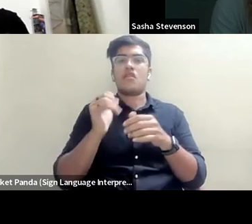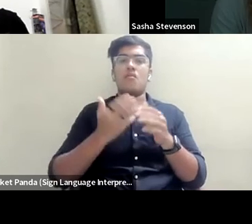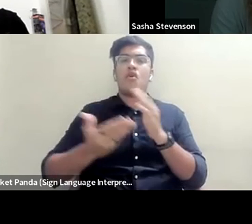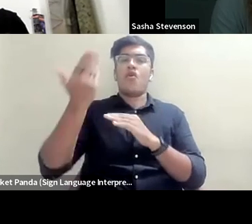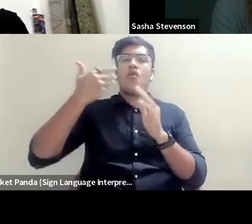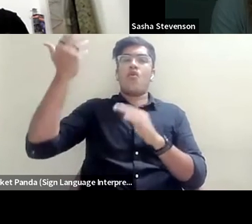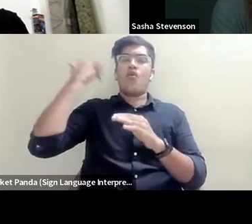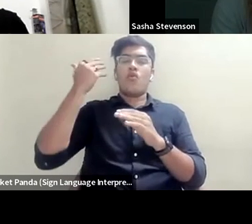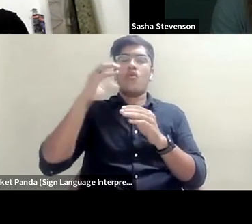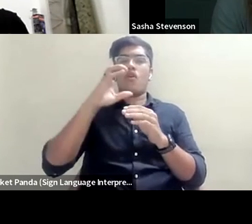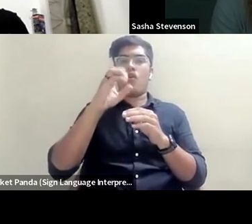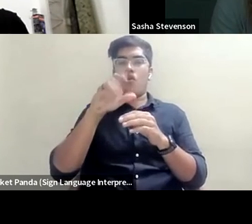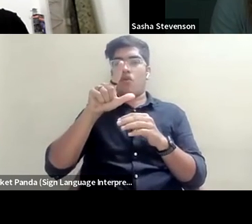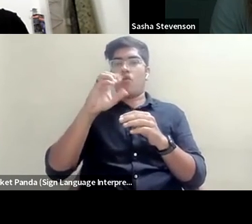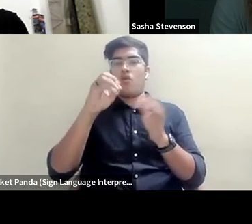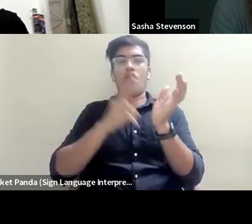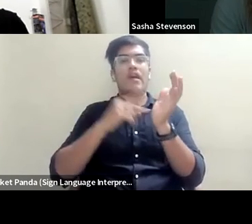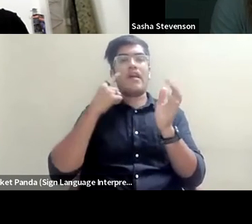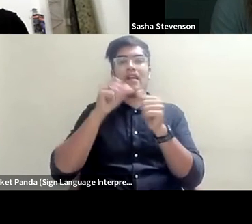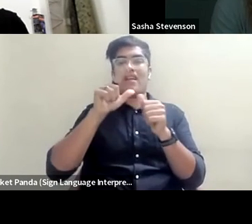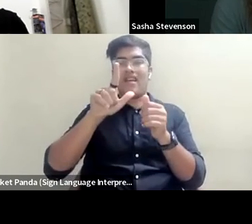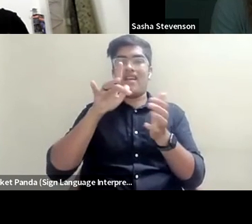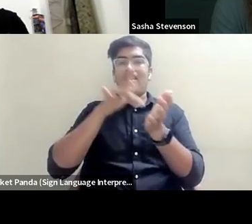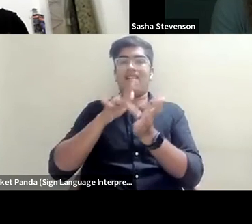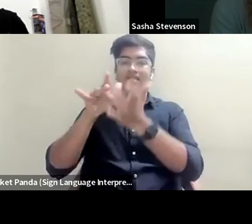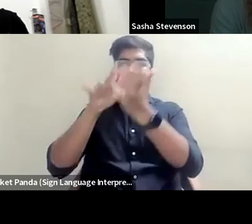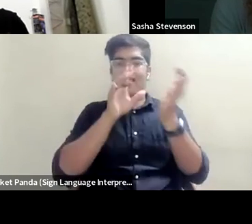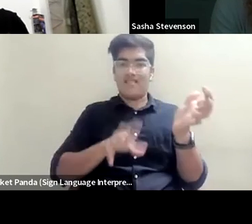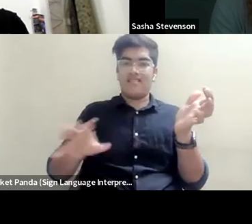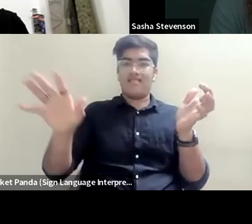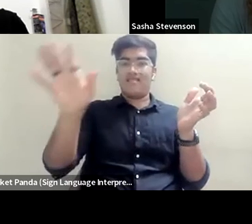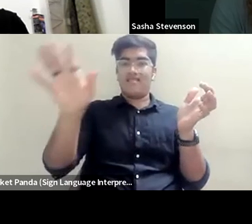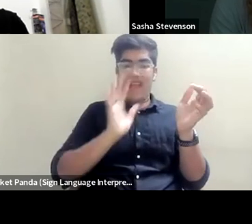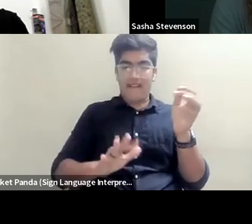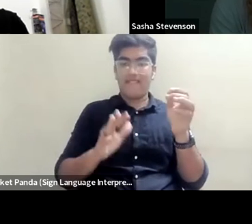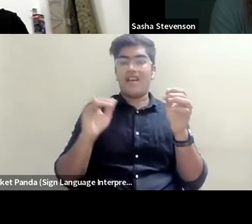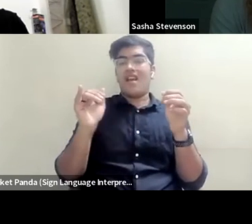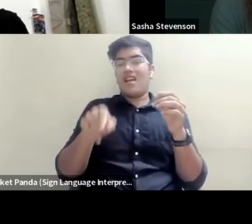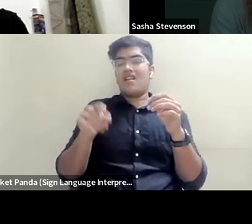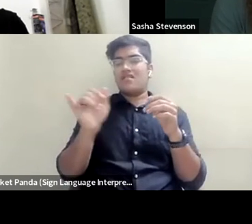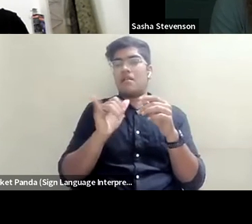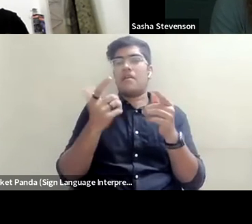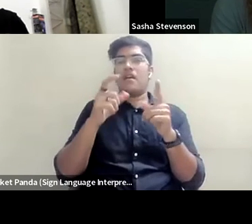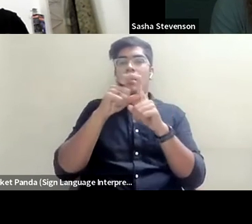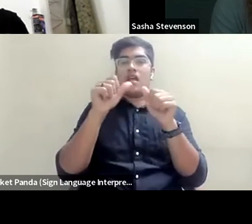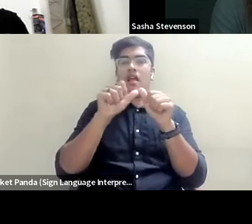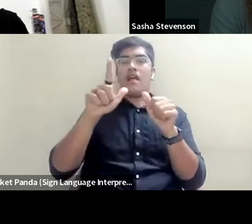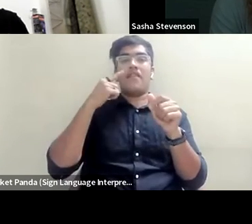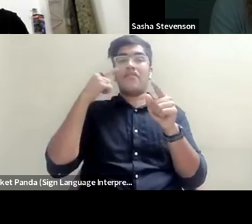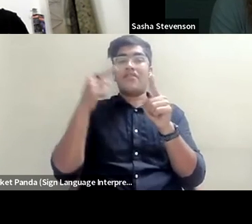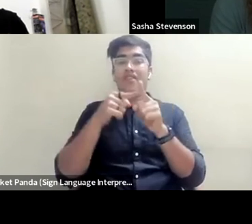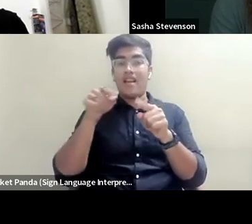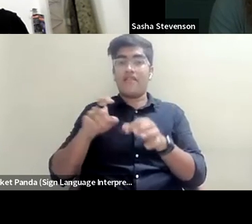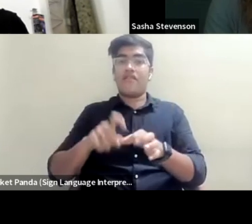सेमी कॉलोनियल कंट्री है. और ये जब तक दलित्स का सवाल, इसको ग्लोबलाइज तरीके से नहीं देखा जाता